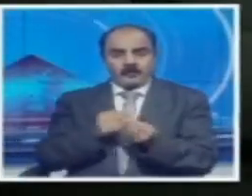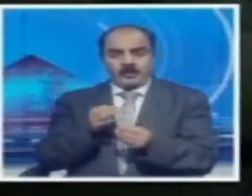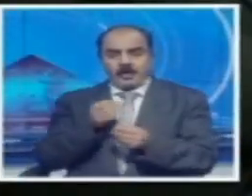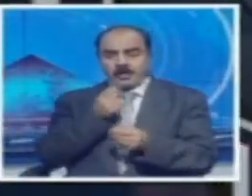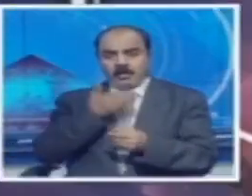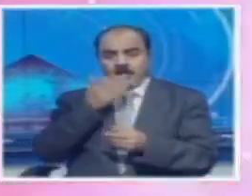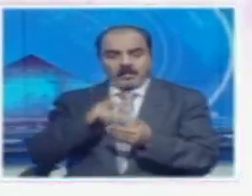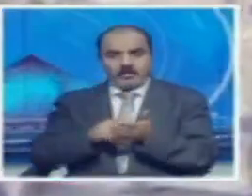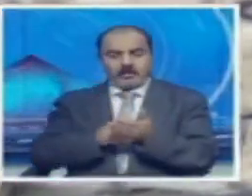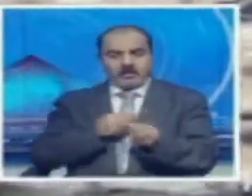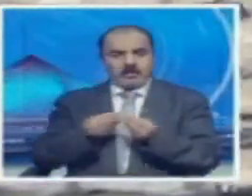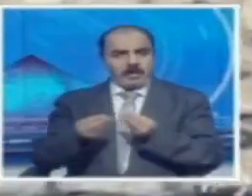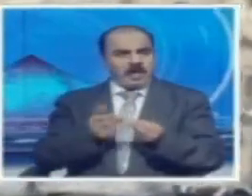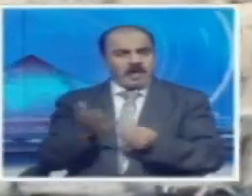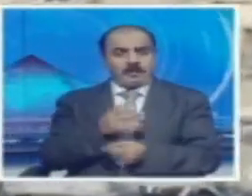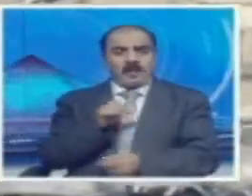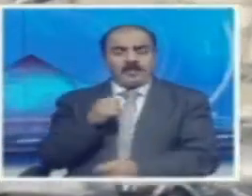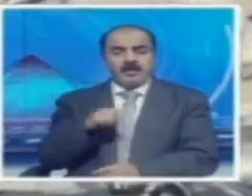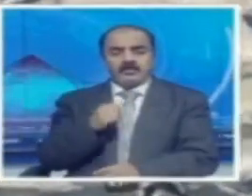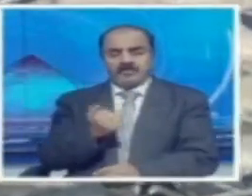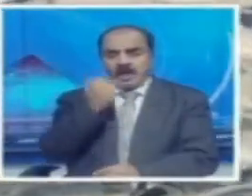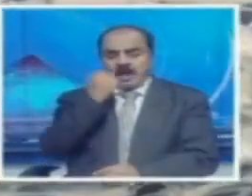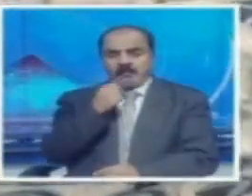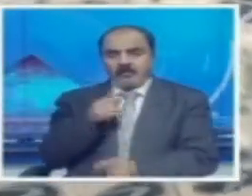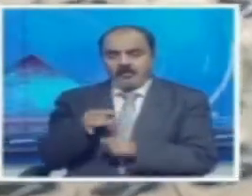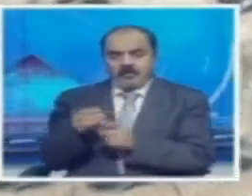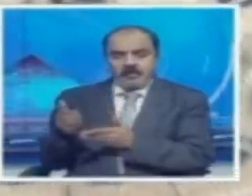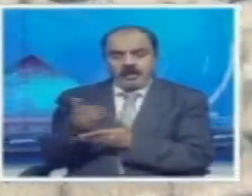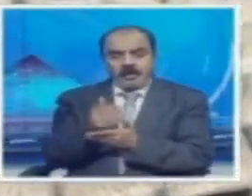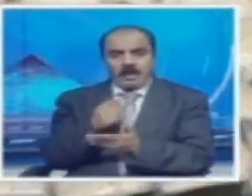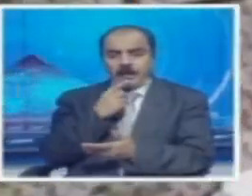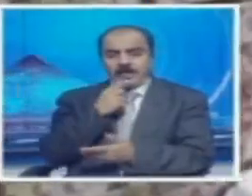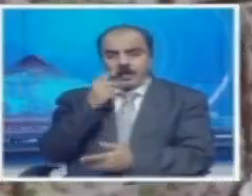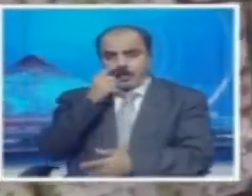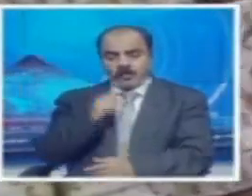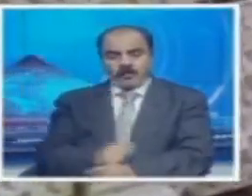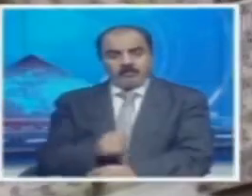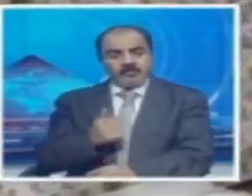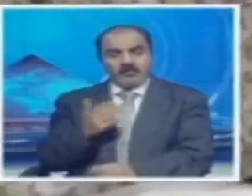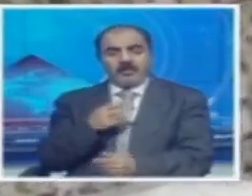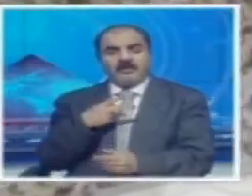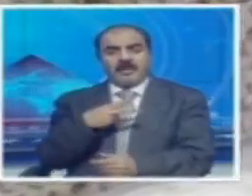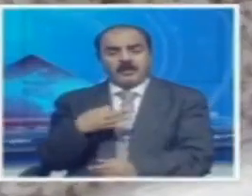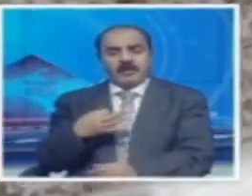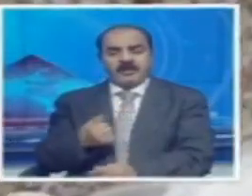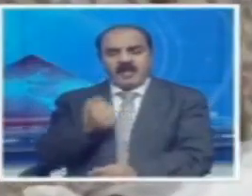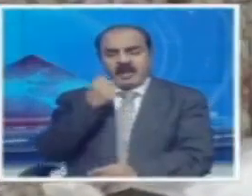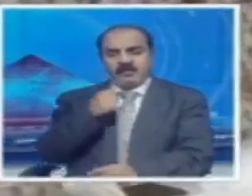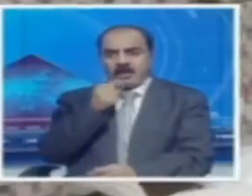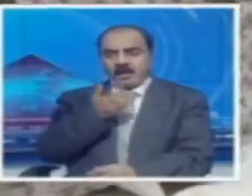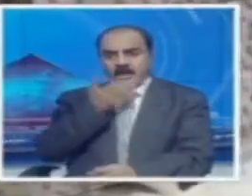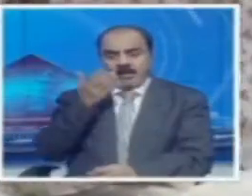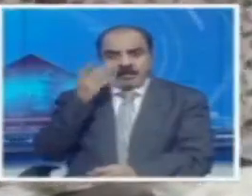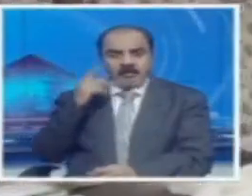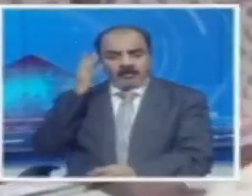المخدرة، تم ضبط قرابة 19,000 قرص مخدر لعقار الكبتاجون وأكثر من 33,000 قرص مخدر